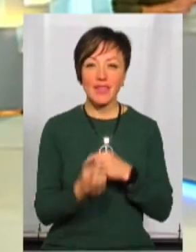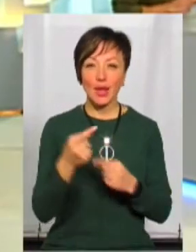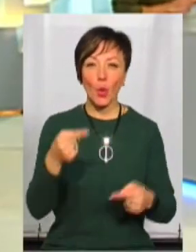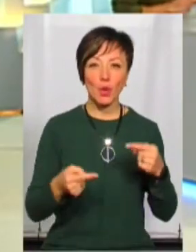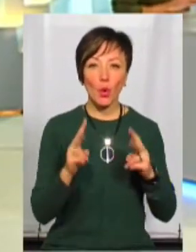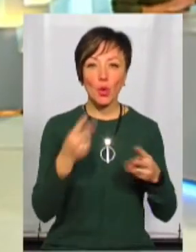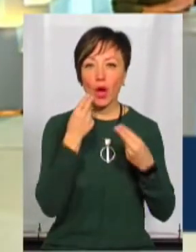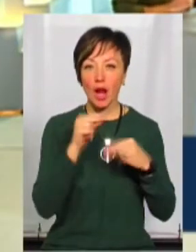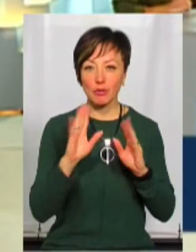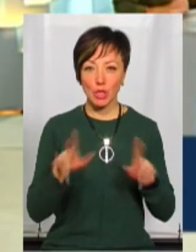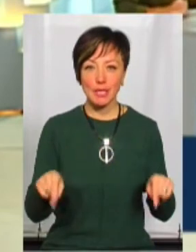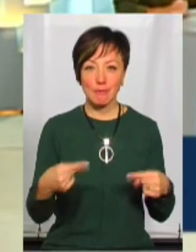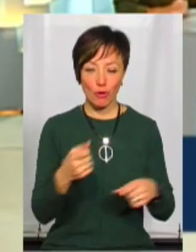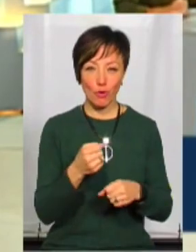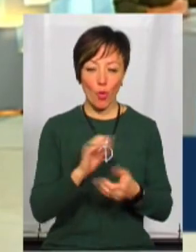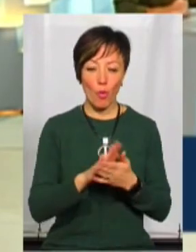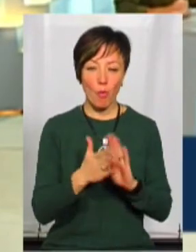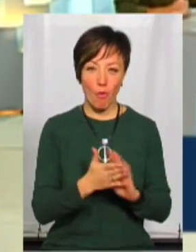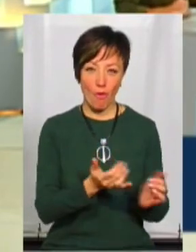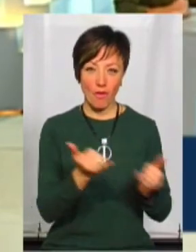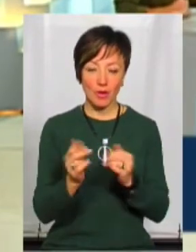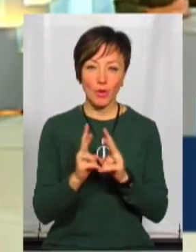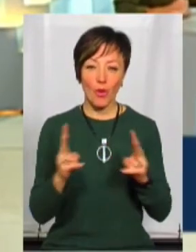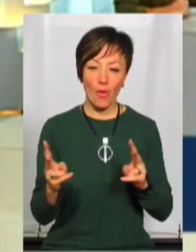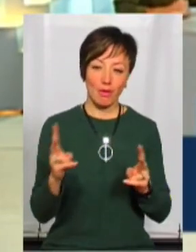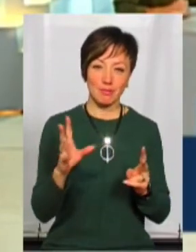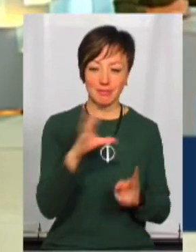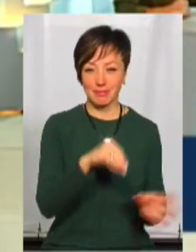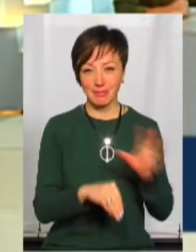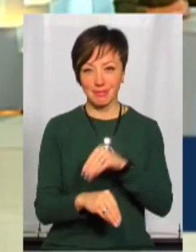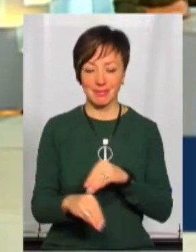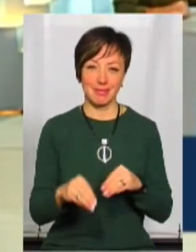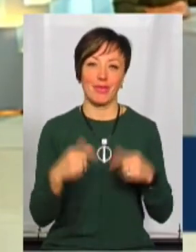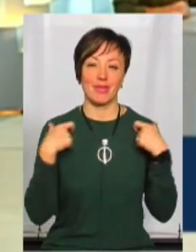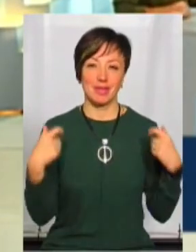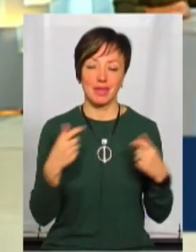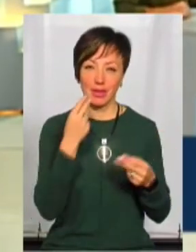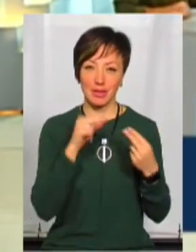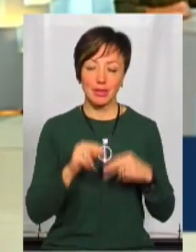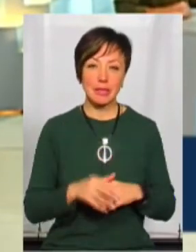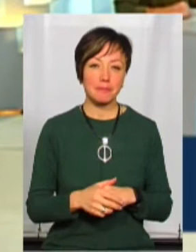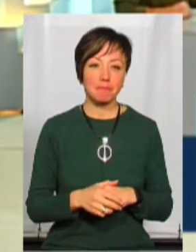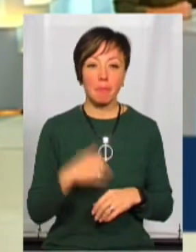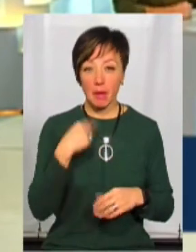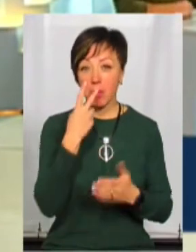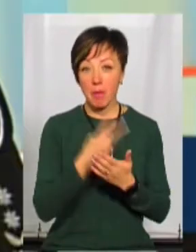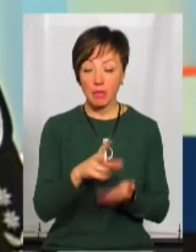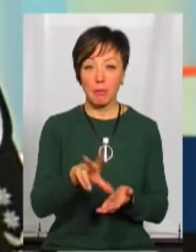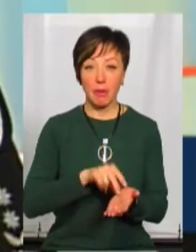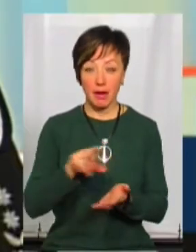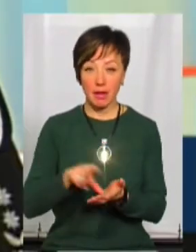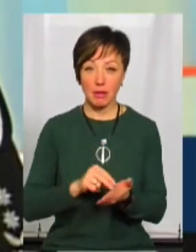конкуренція, хто краще вже буде створювати умови і до кого навіть підуть так, таке можливо бути, так? Так, ми бачимо ці приклади